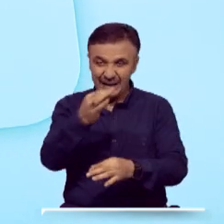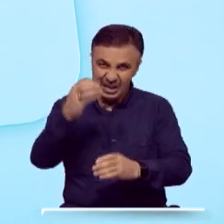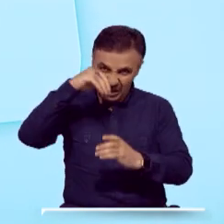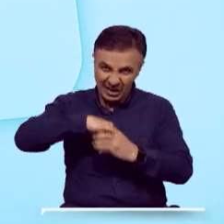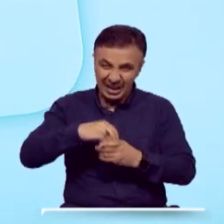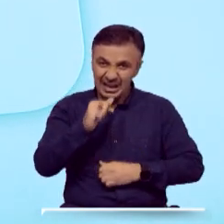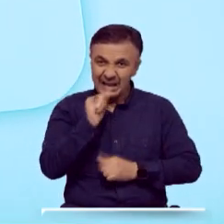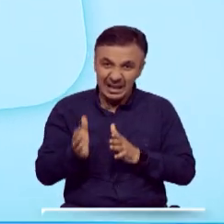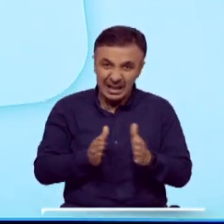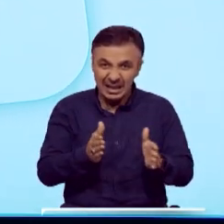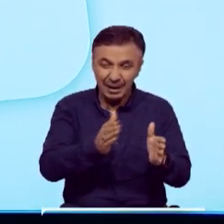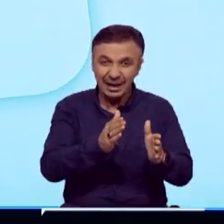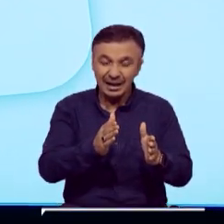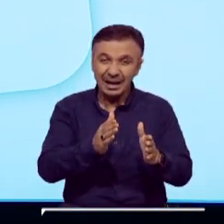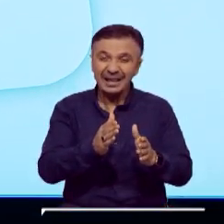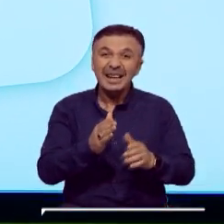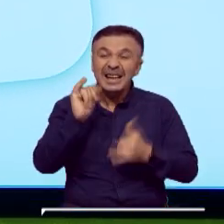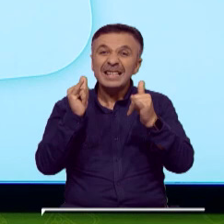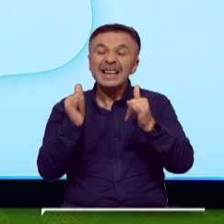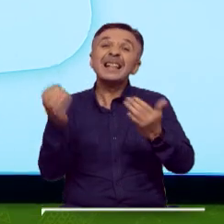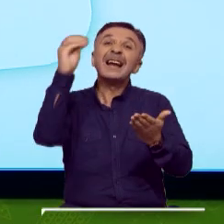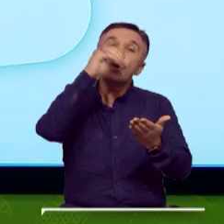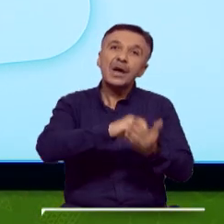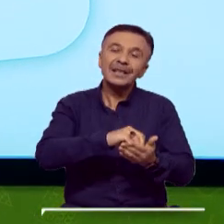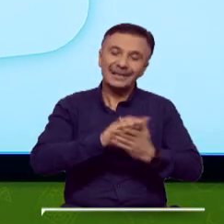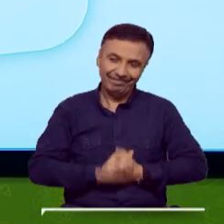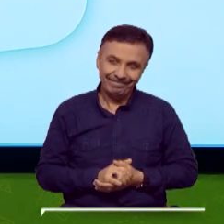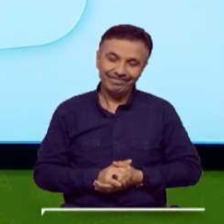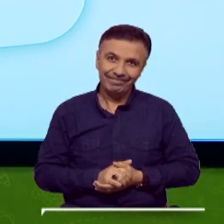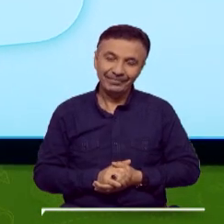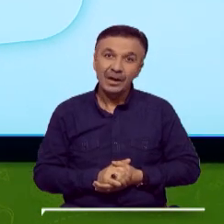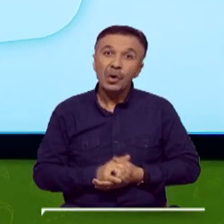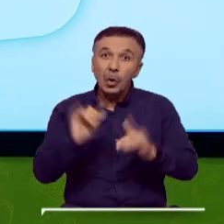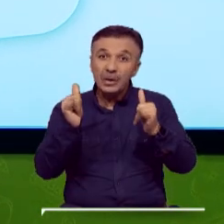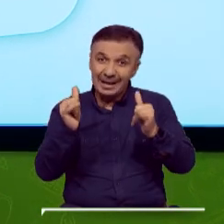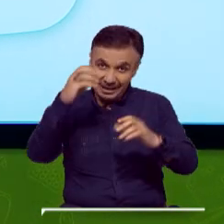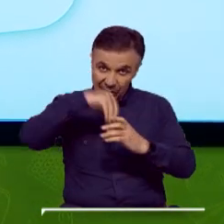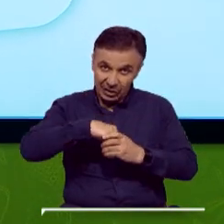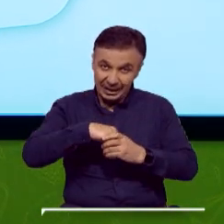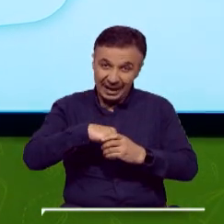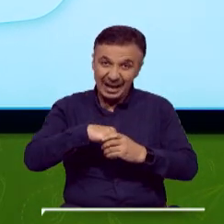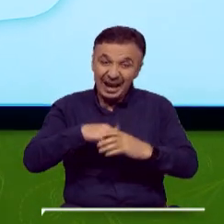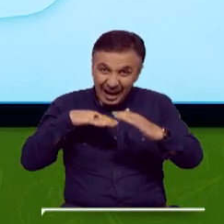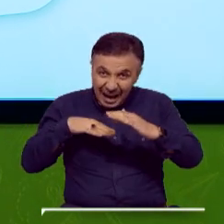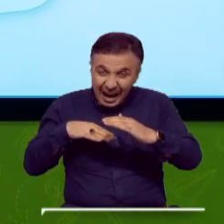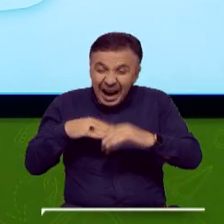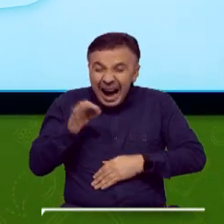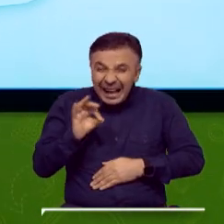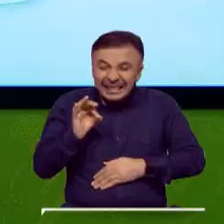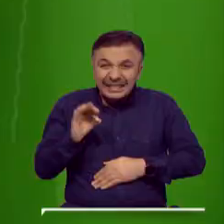içlerinden ırmaklar akan cennetlere koyacaktır. Orada altından